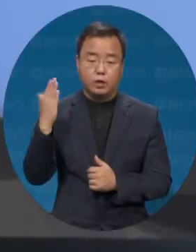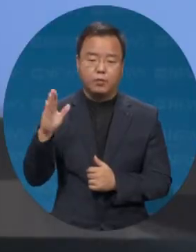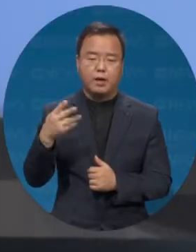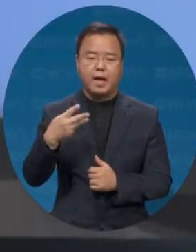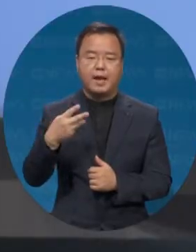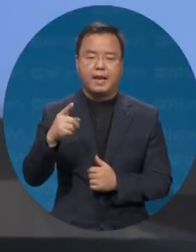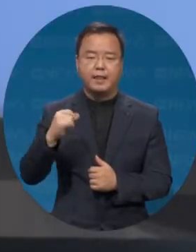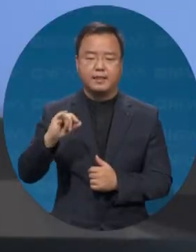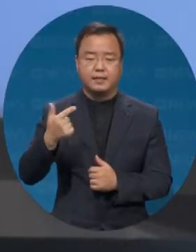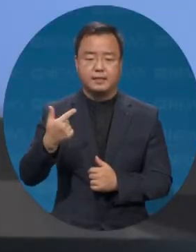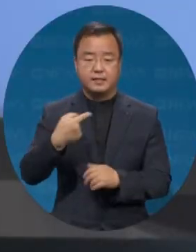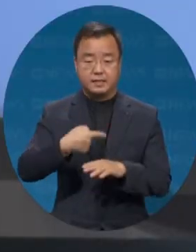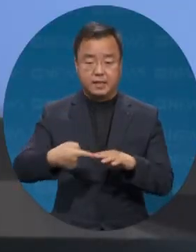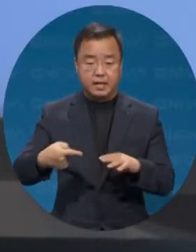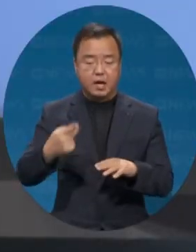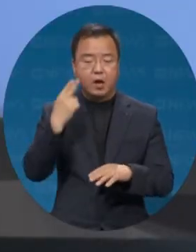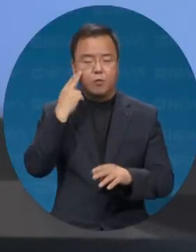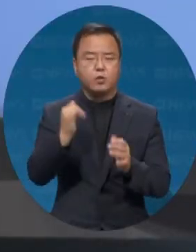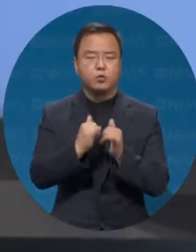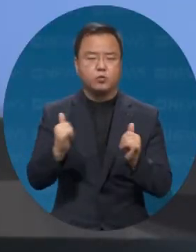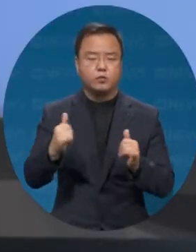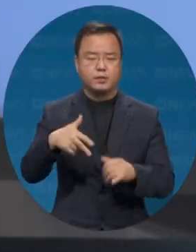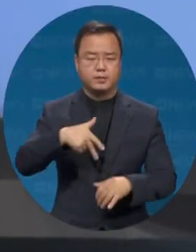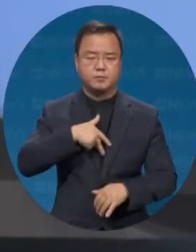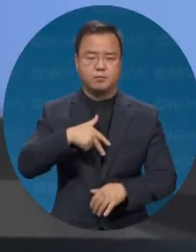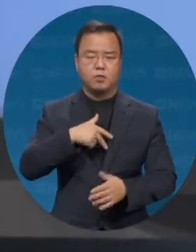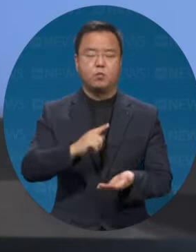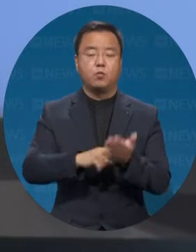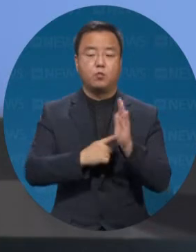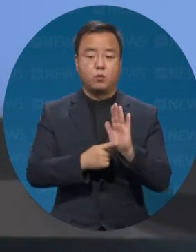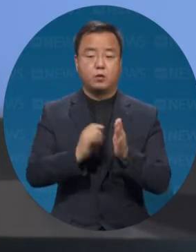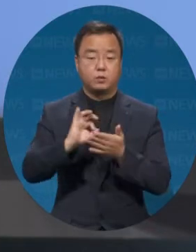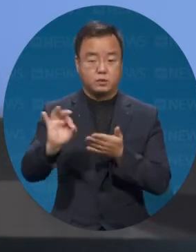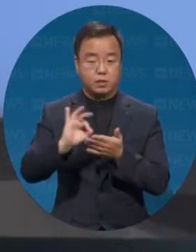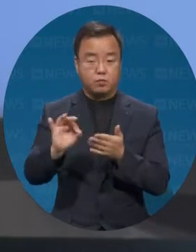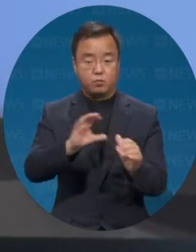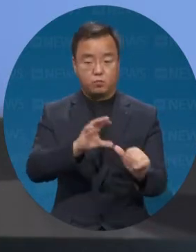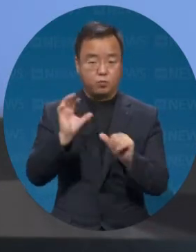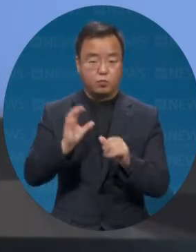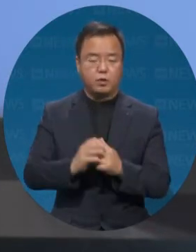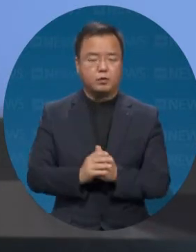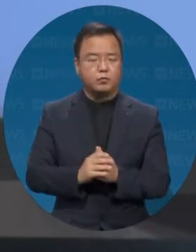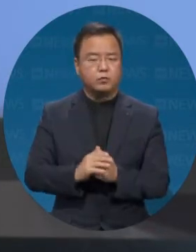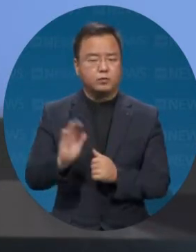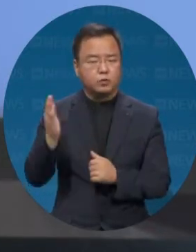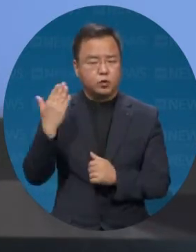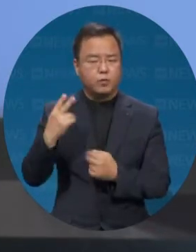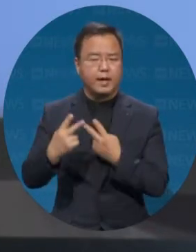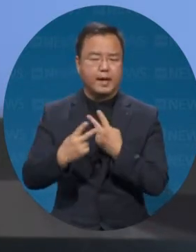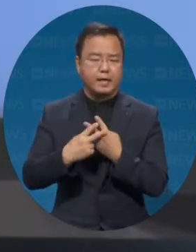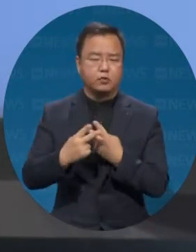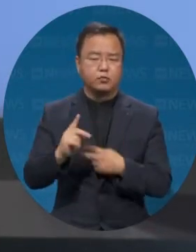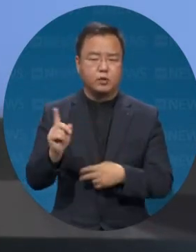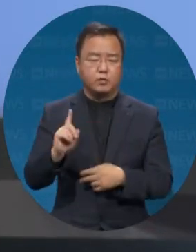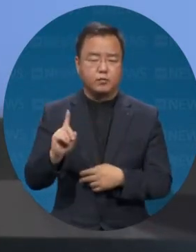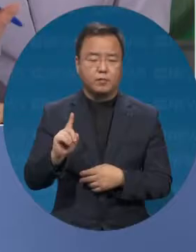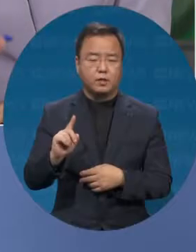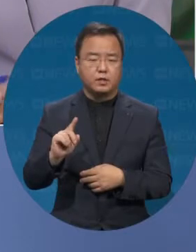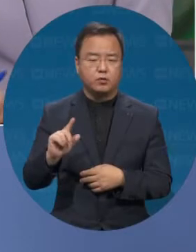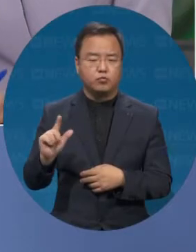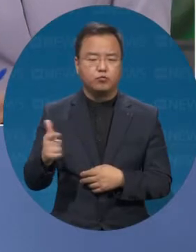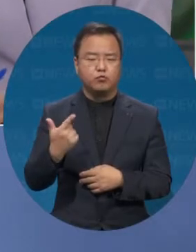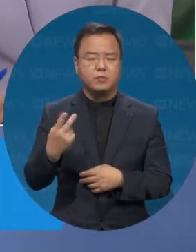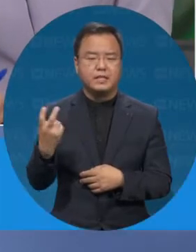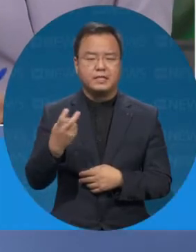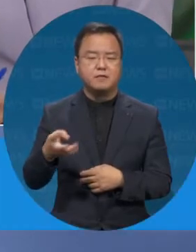미국인들이 정체성을 드러내는 새로운 통로로 활용이 되고 있는데요. 이 외신은 최근 해시태그가 620억 개